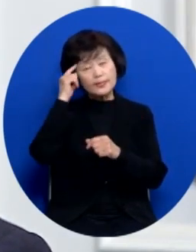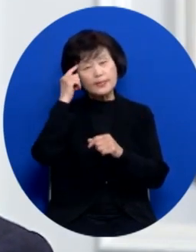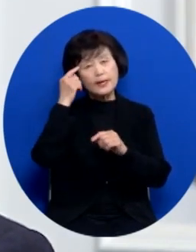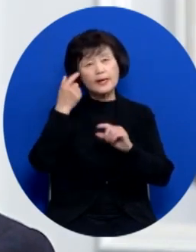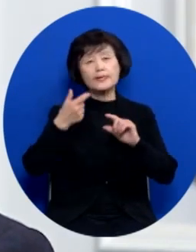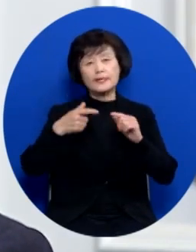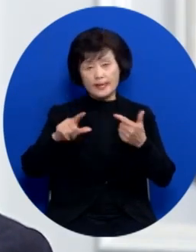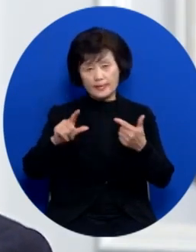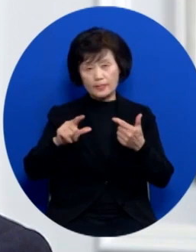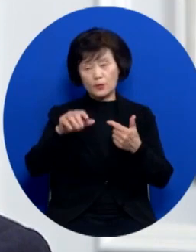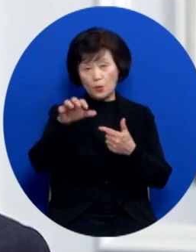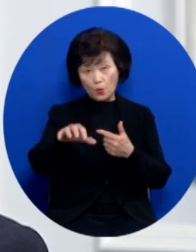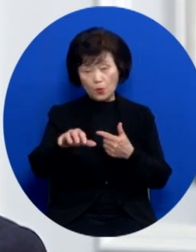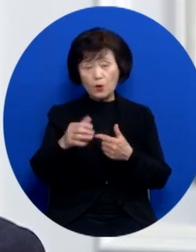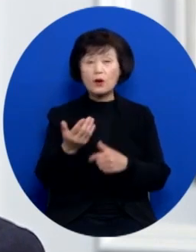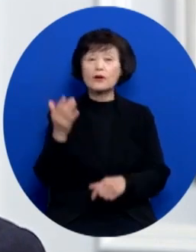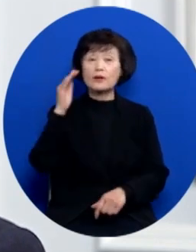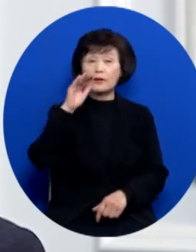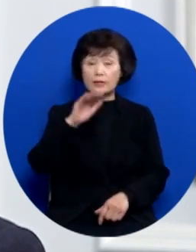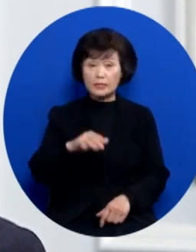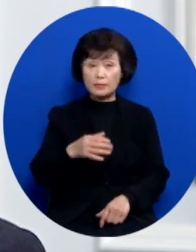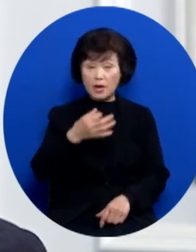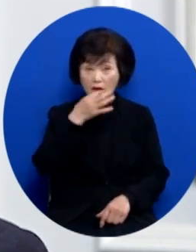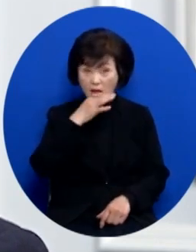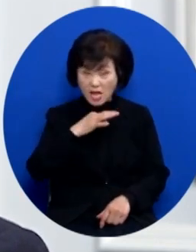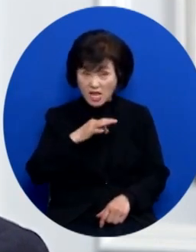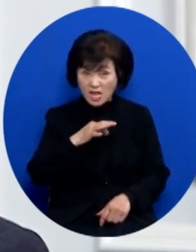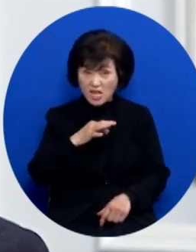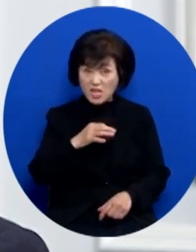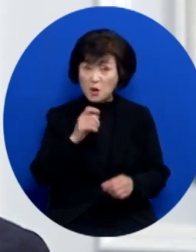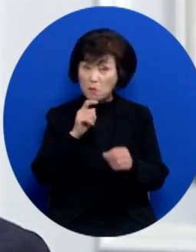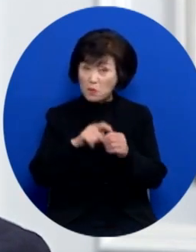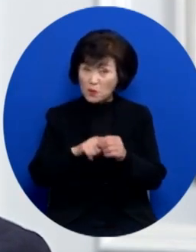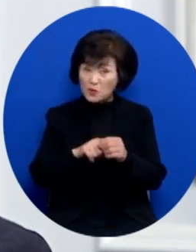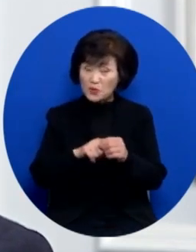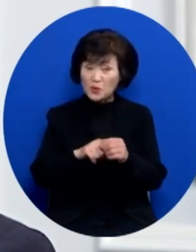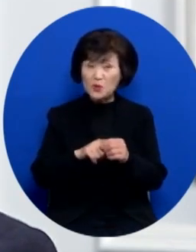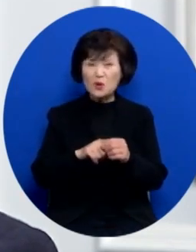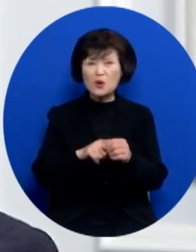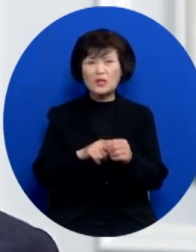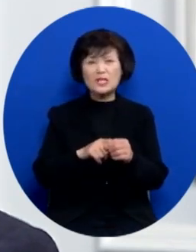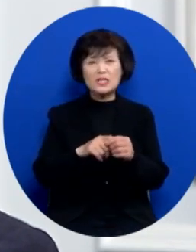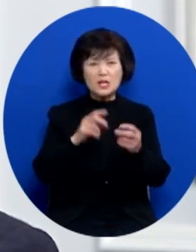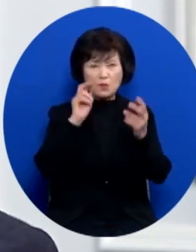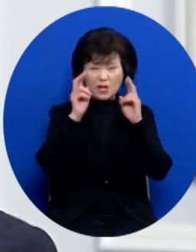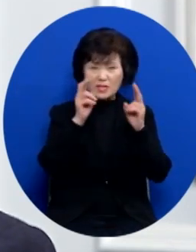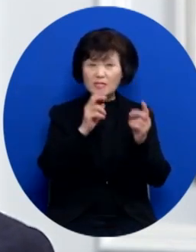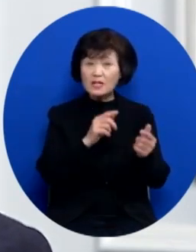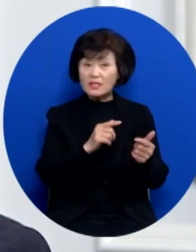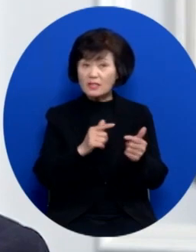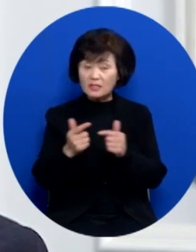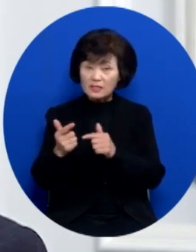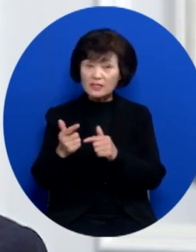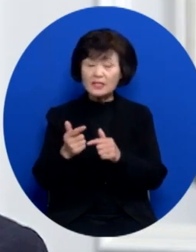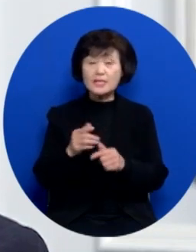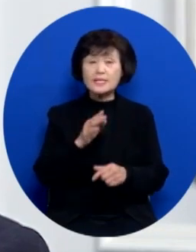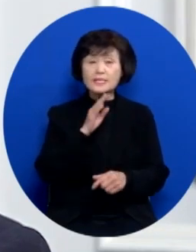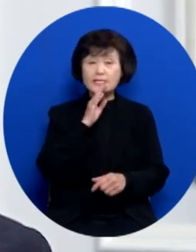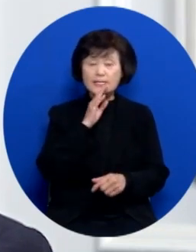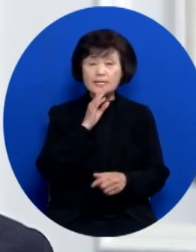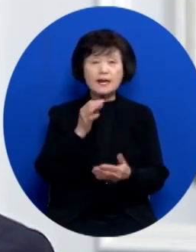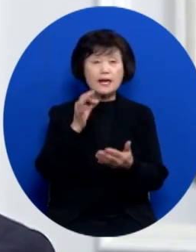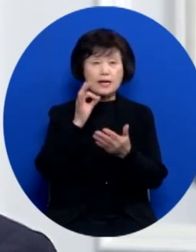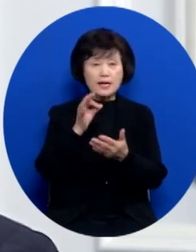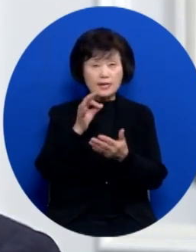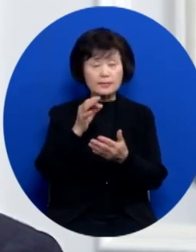공동체입니다. 하지만 이윤 추구가 최고의 가치인 기업들이 작금의 진정한 의미의